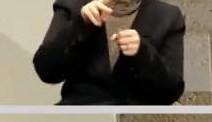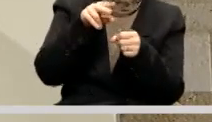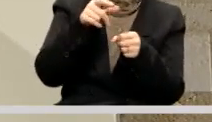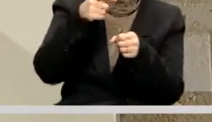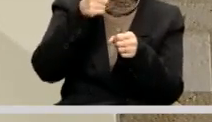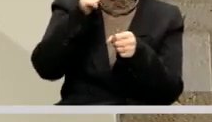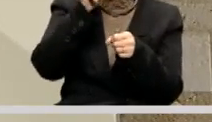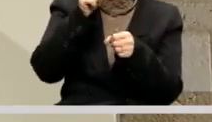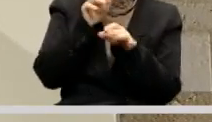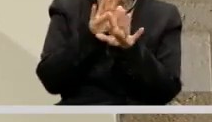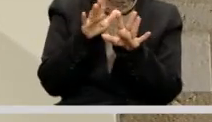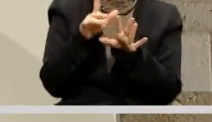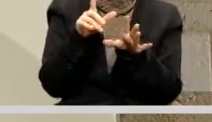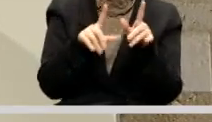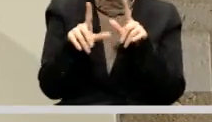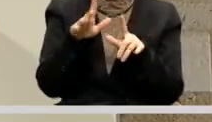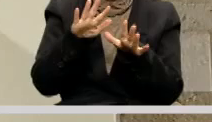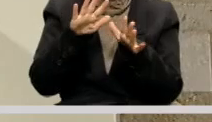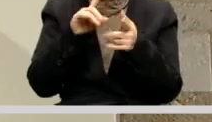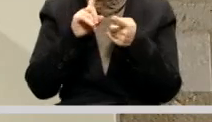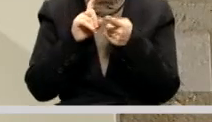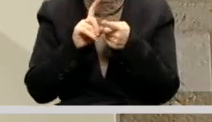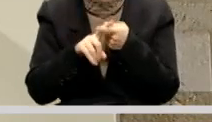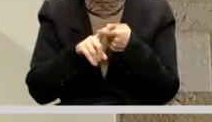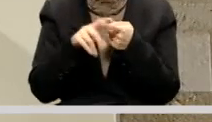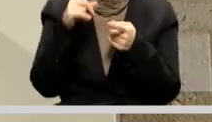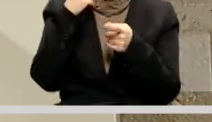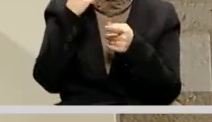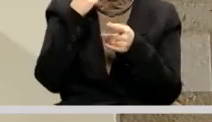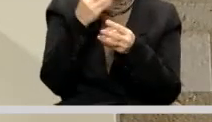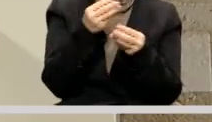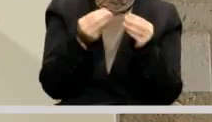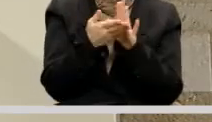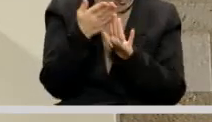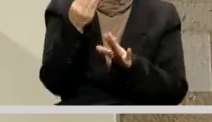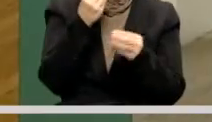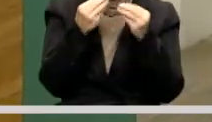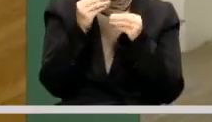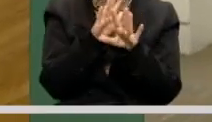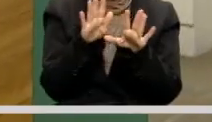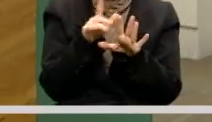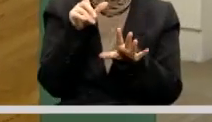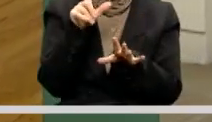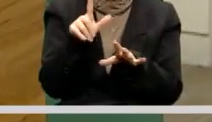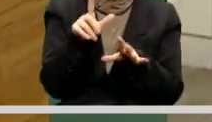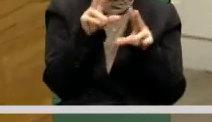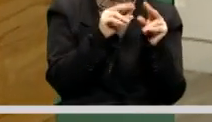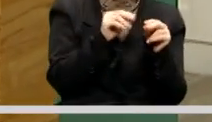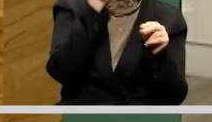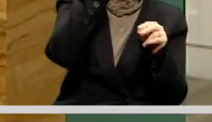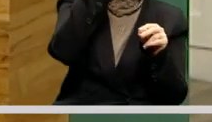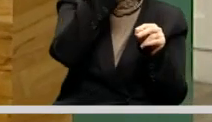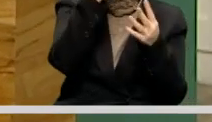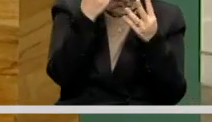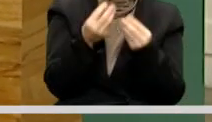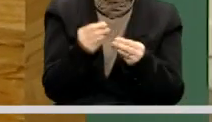yoğun karbonhidrat ve şeker oranına sahip gıdalardan uzak durmak uykuya dalmayı da kolaylaştıracaktır. Peki o zaman şimdi bize